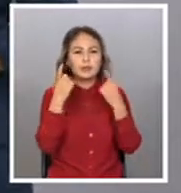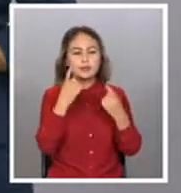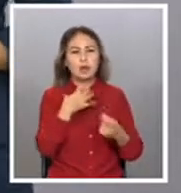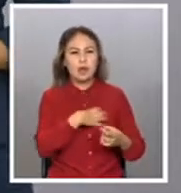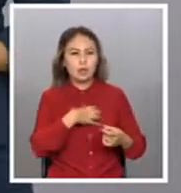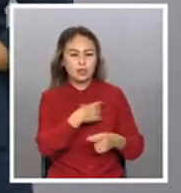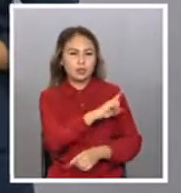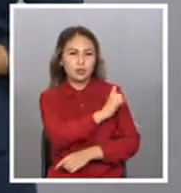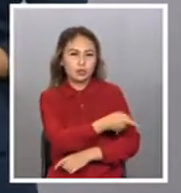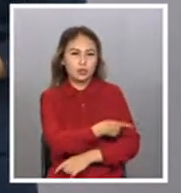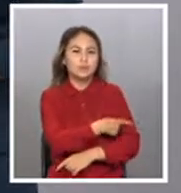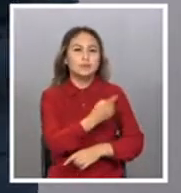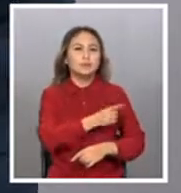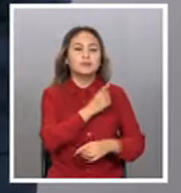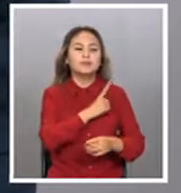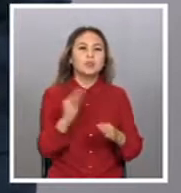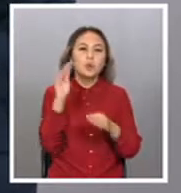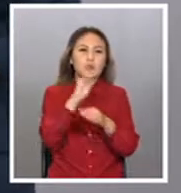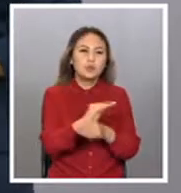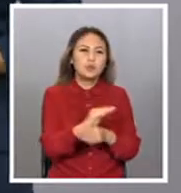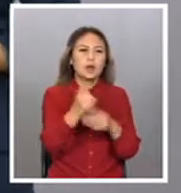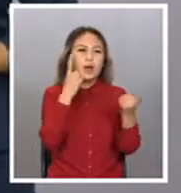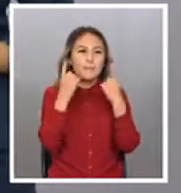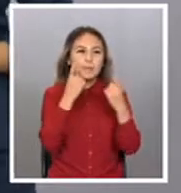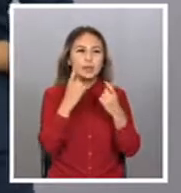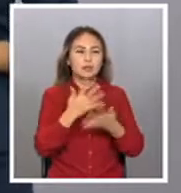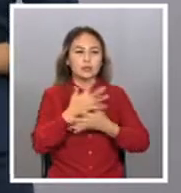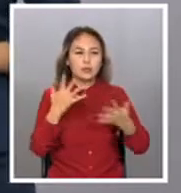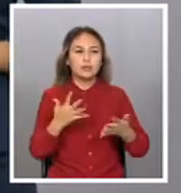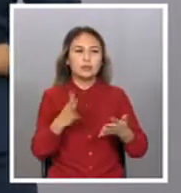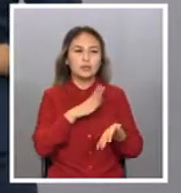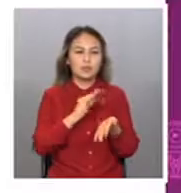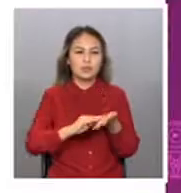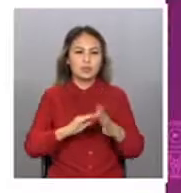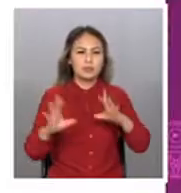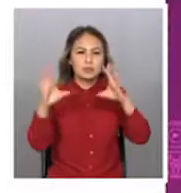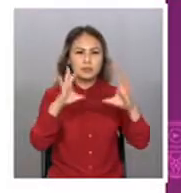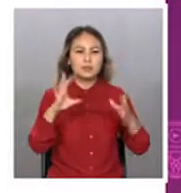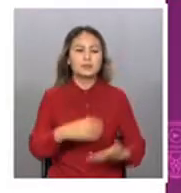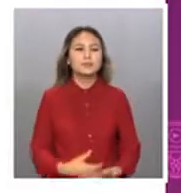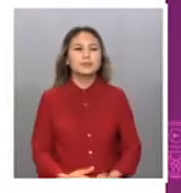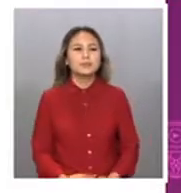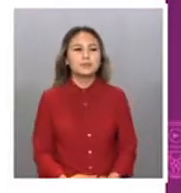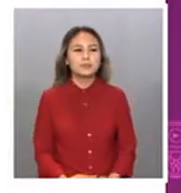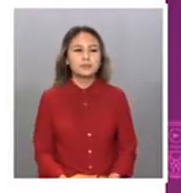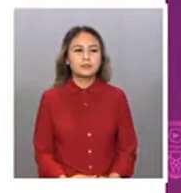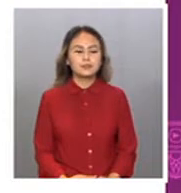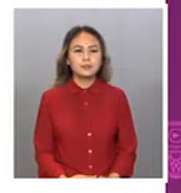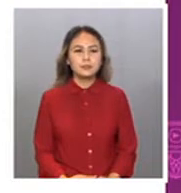кіші шеңберге, қосымша ақпаратты үлкен шеңберге жазыңыздар.